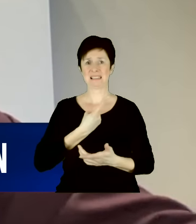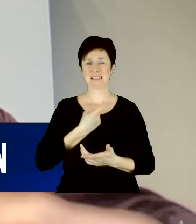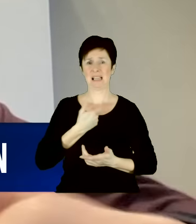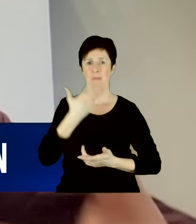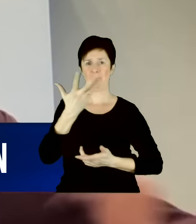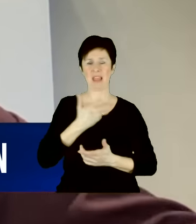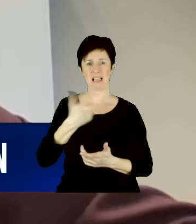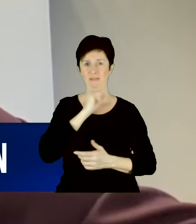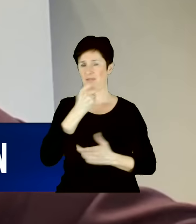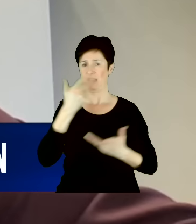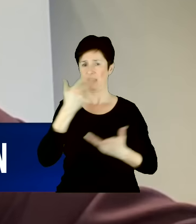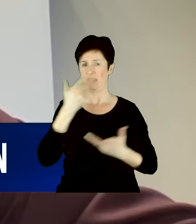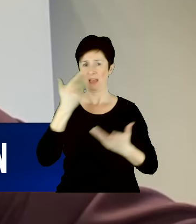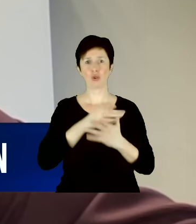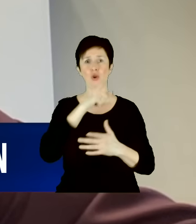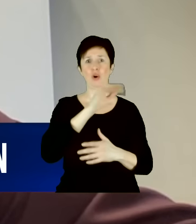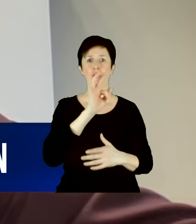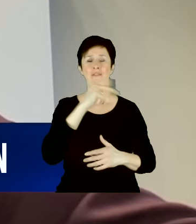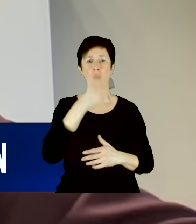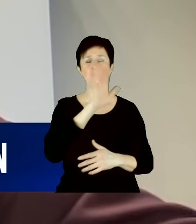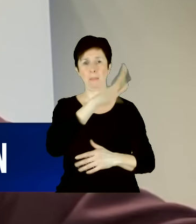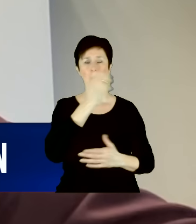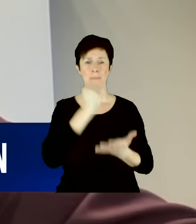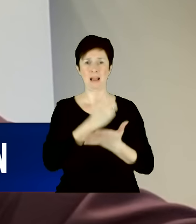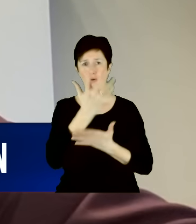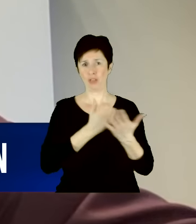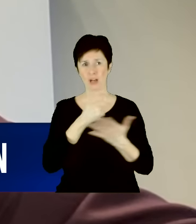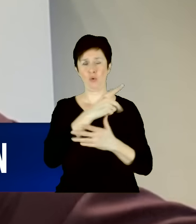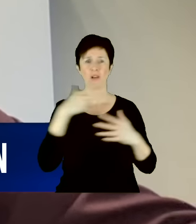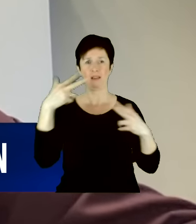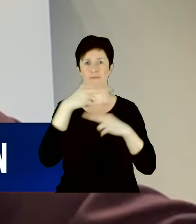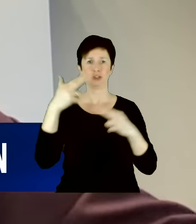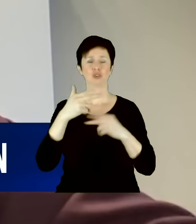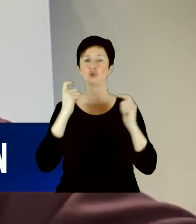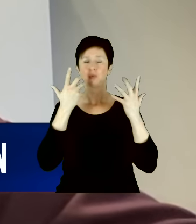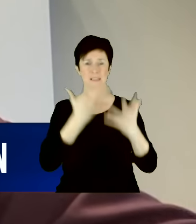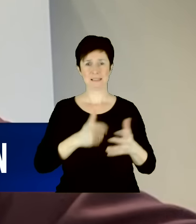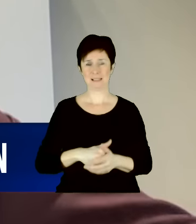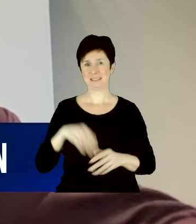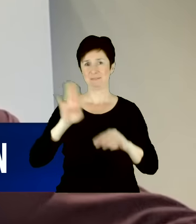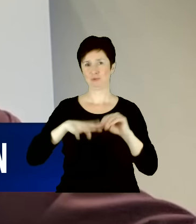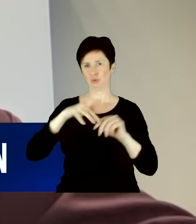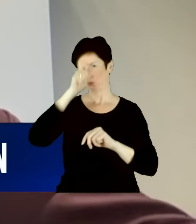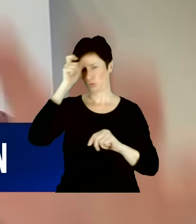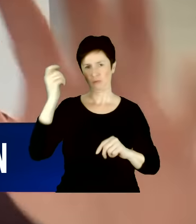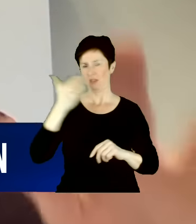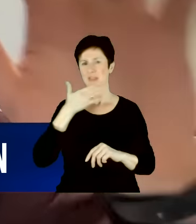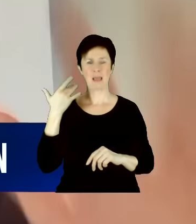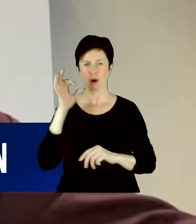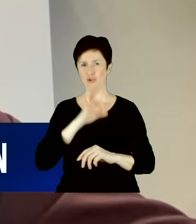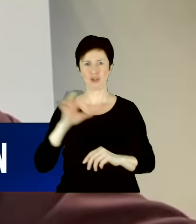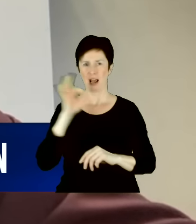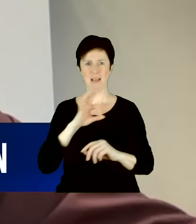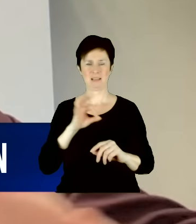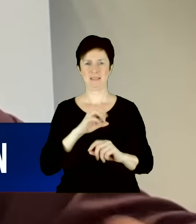nagrać i tylko oni mają prawo wycinać z tego, co chcą. I zwykły człowiek oczywiście nie ma żadnych szans z taką machiną. Jak oni siedzą i przekonują, siedzą